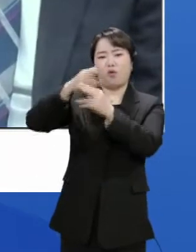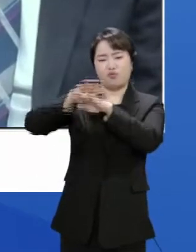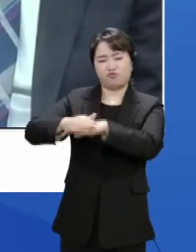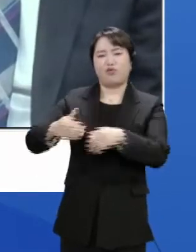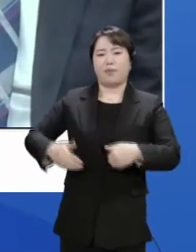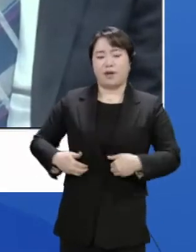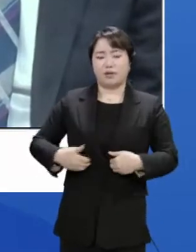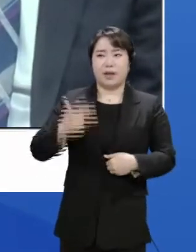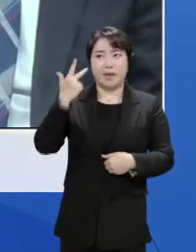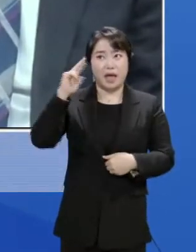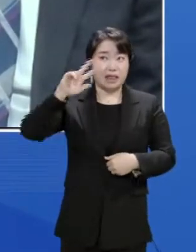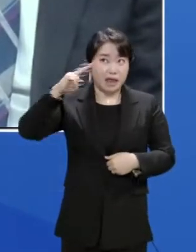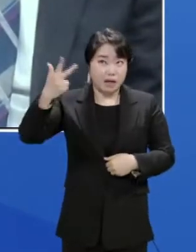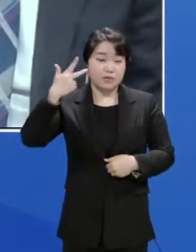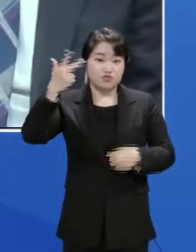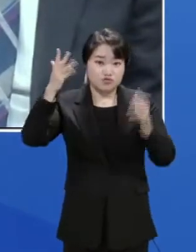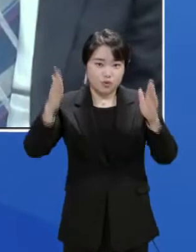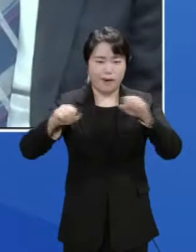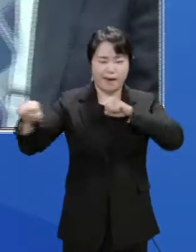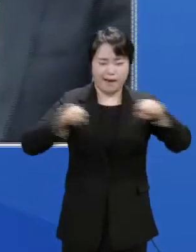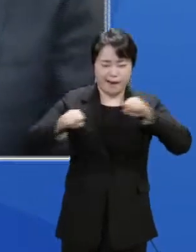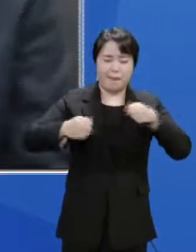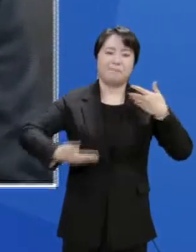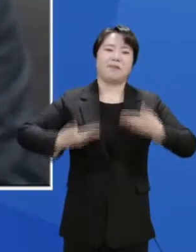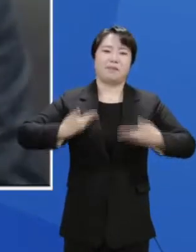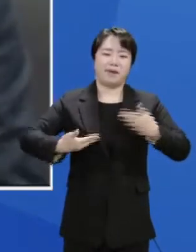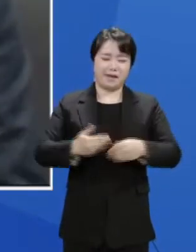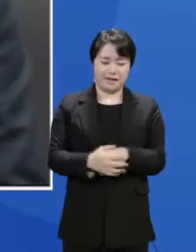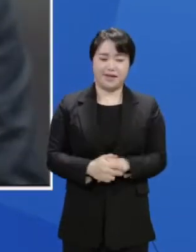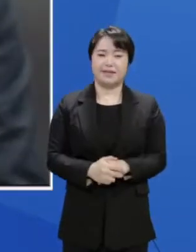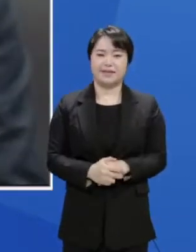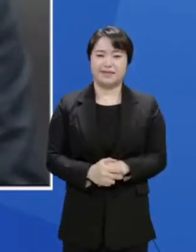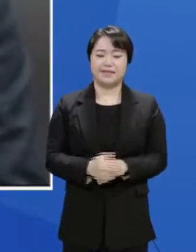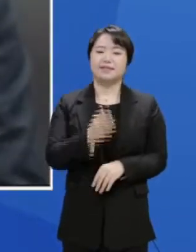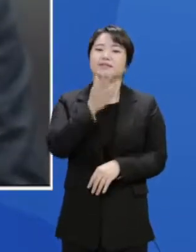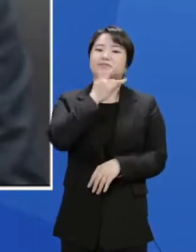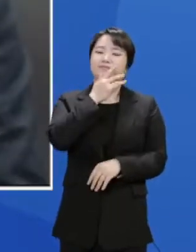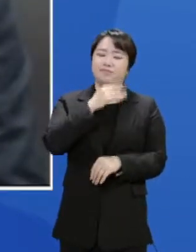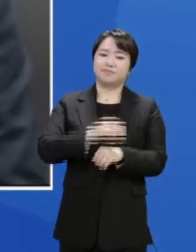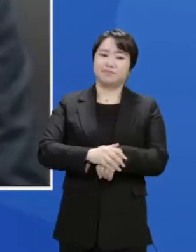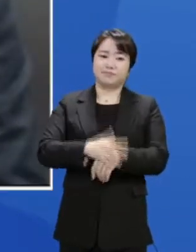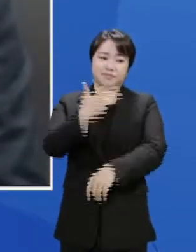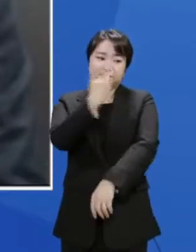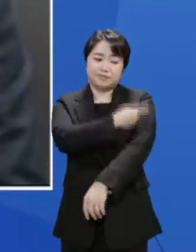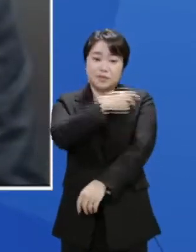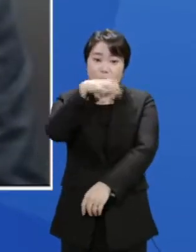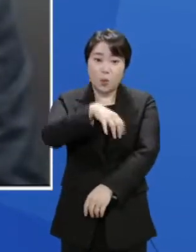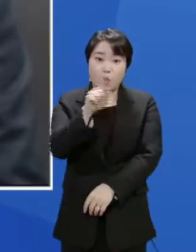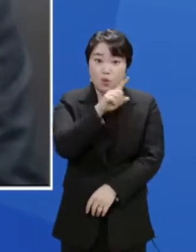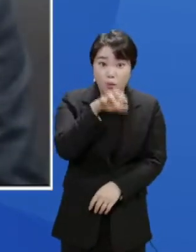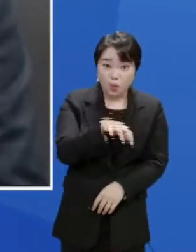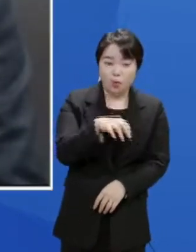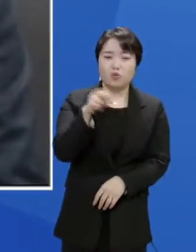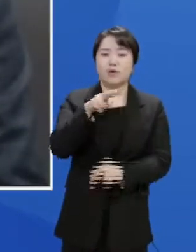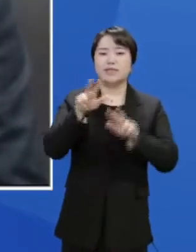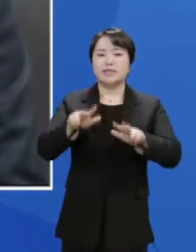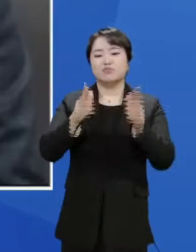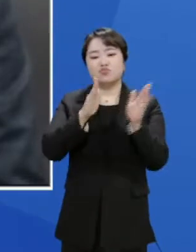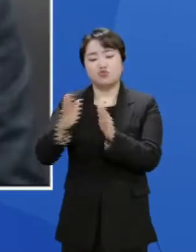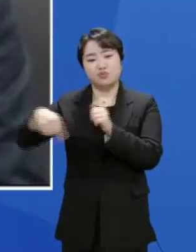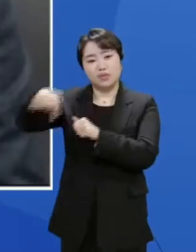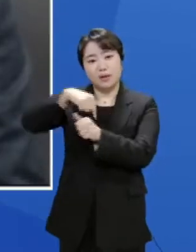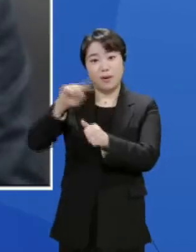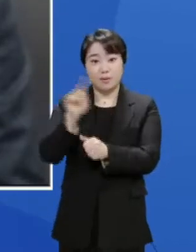정도 안에 그 일을 다 끝낼 생각입니다. 네, 그렇다면 이제 백신 접종 장소는 어디서 이뤄지고 또 현재 준비